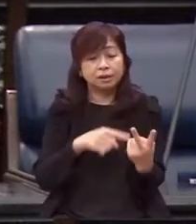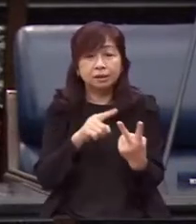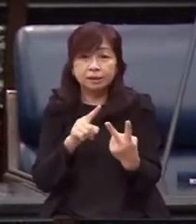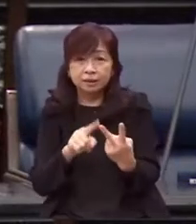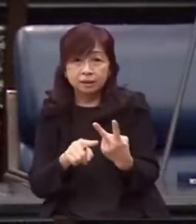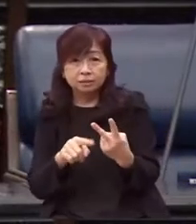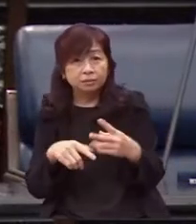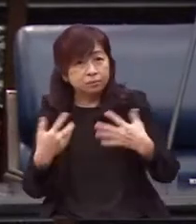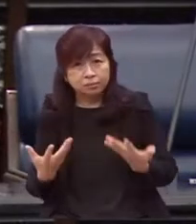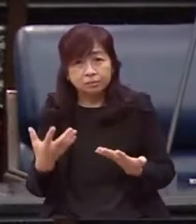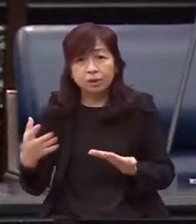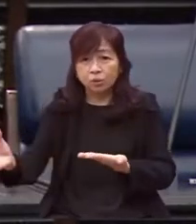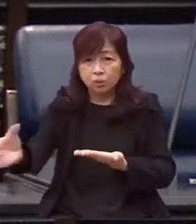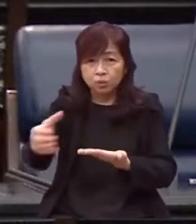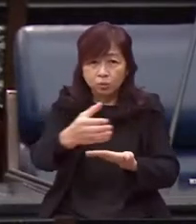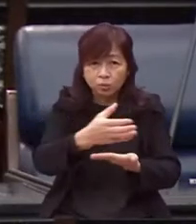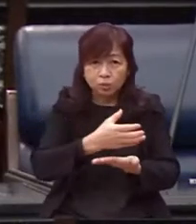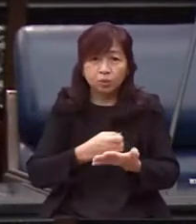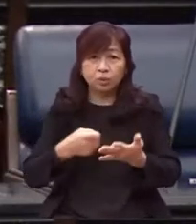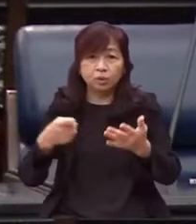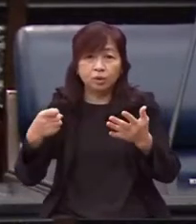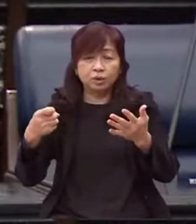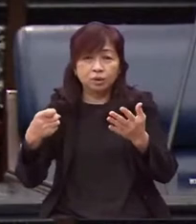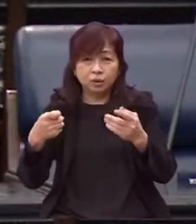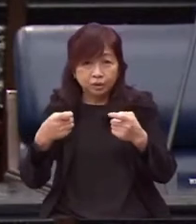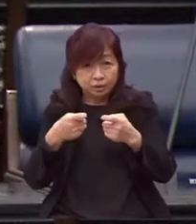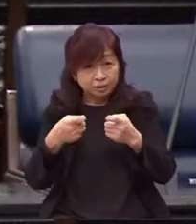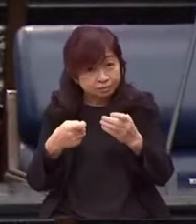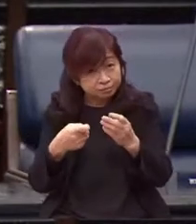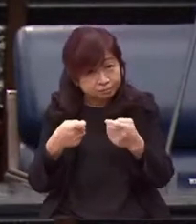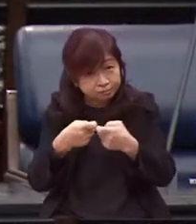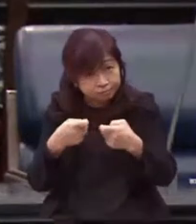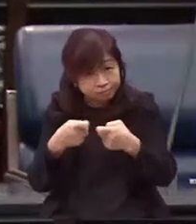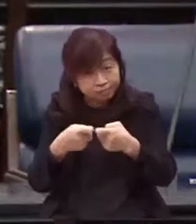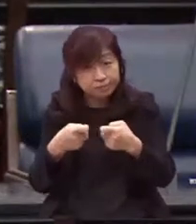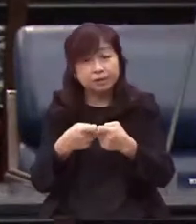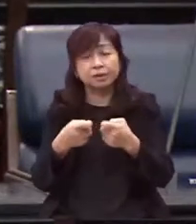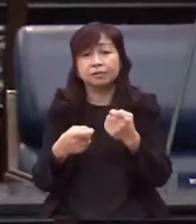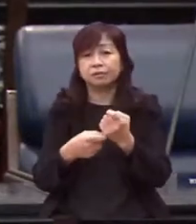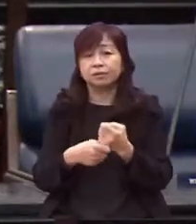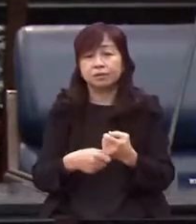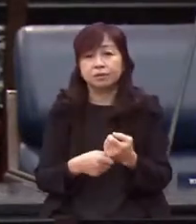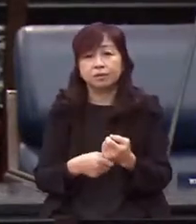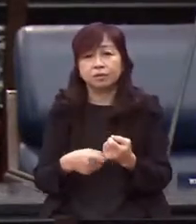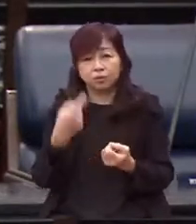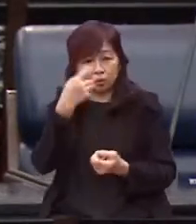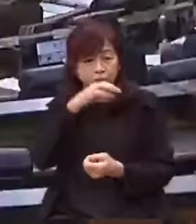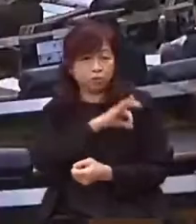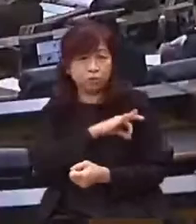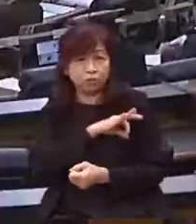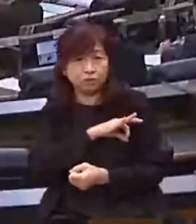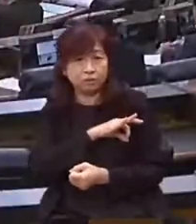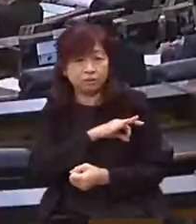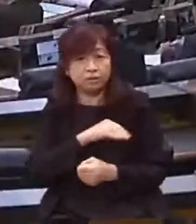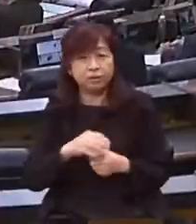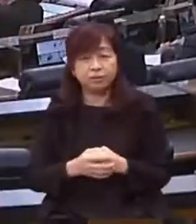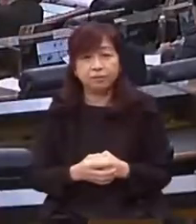pungutan tiket dari pada ujung negara apakah MUI keuntungan ditebus sebaliknya terima kasih